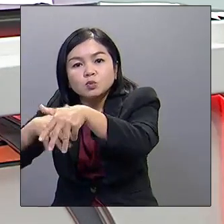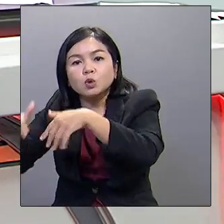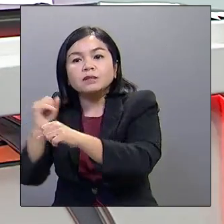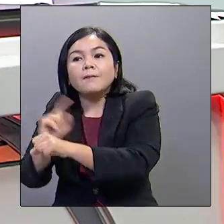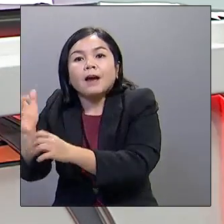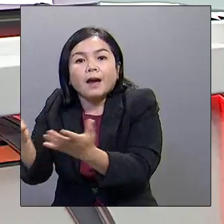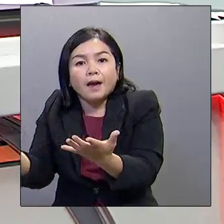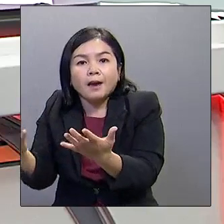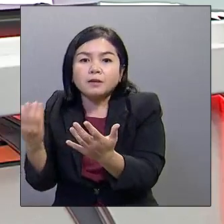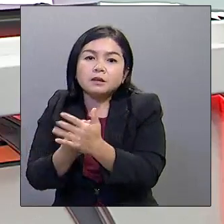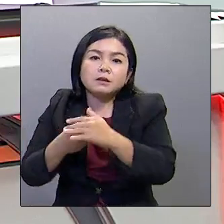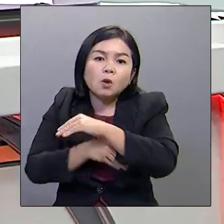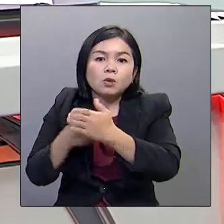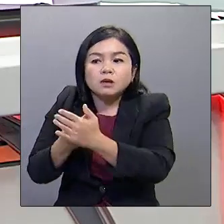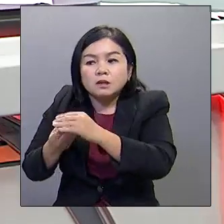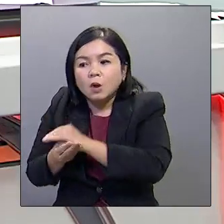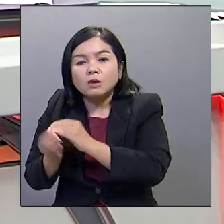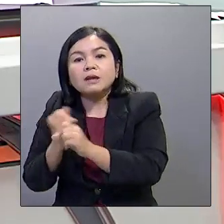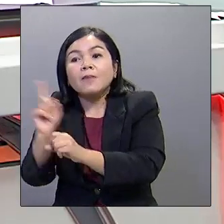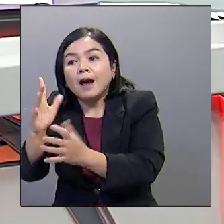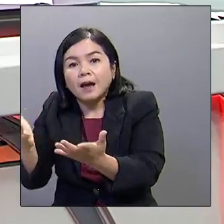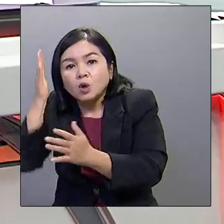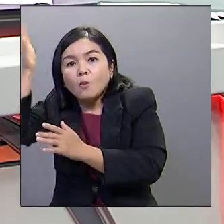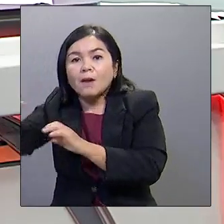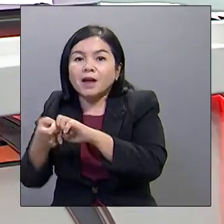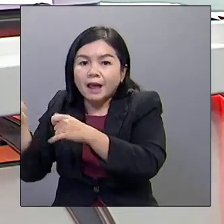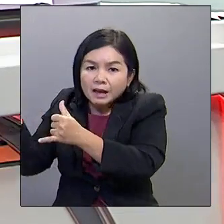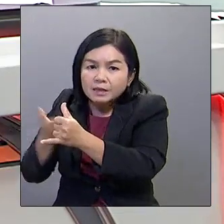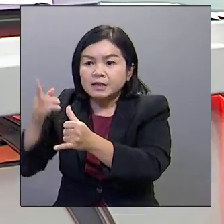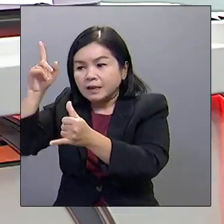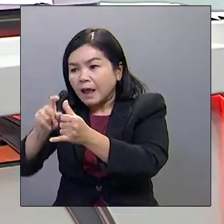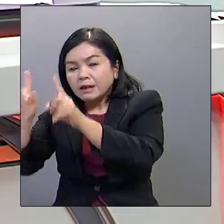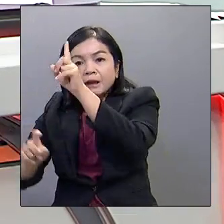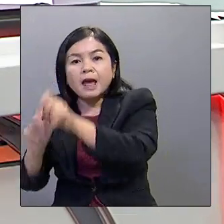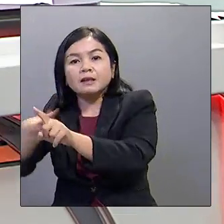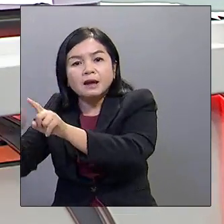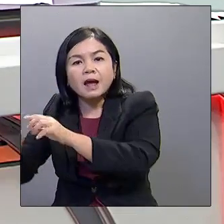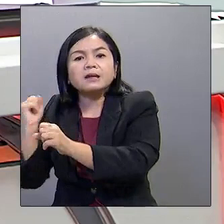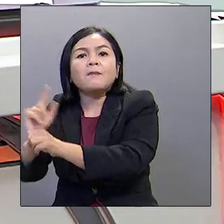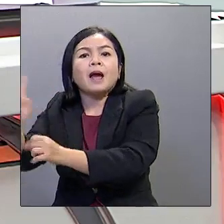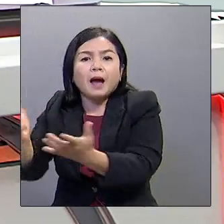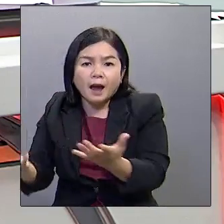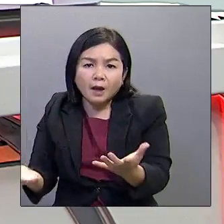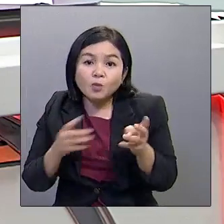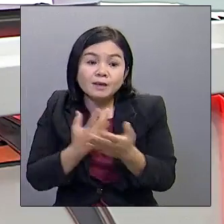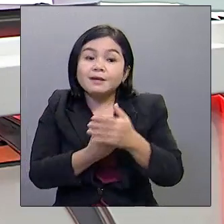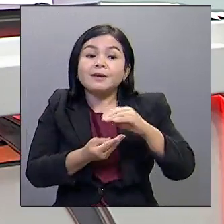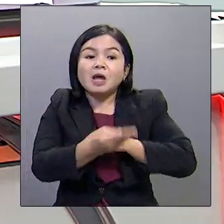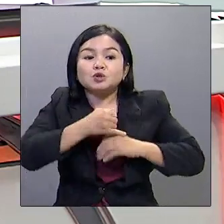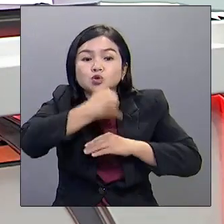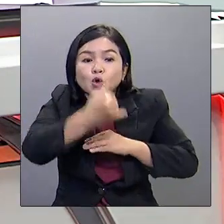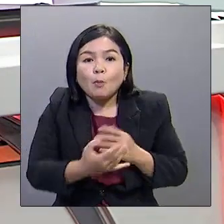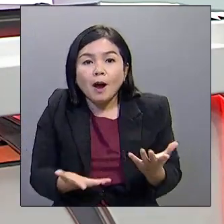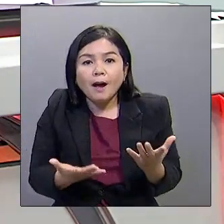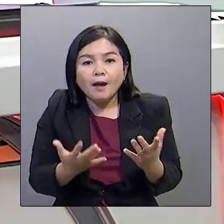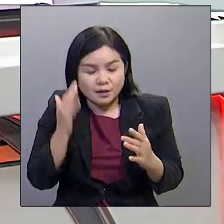ไปสู่ความเสียหายจากคดีอาชญากรรมในอนาคตเพราะดร.มานะเนี่ยเชื่อว่าถ้ายอมจ่ายเงินหรือตำรวจย